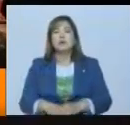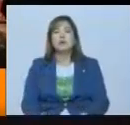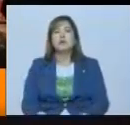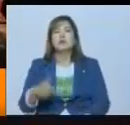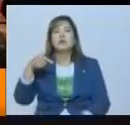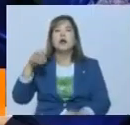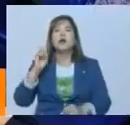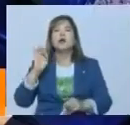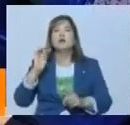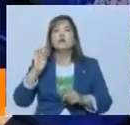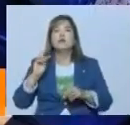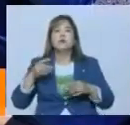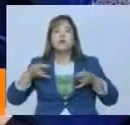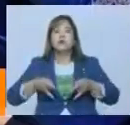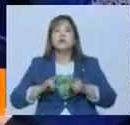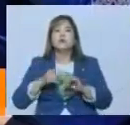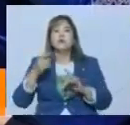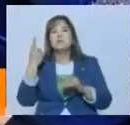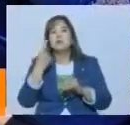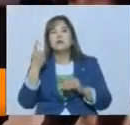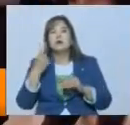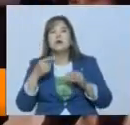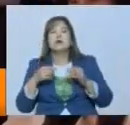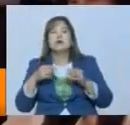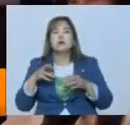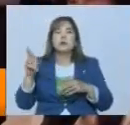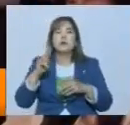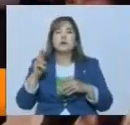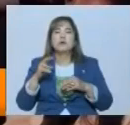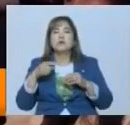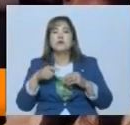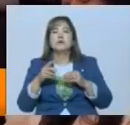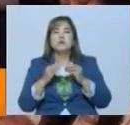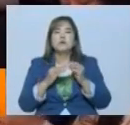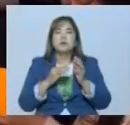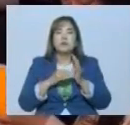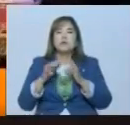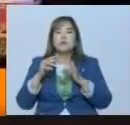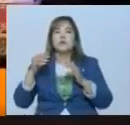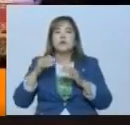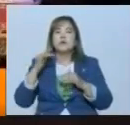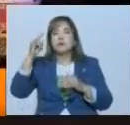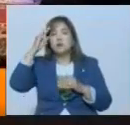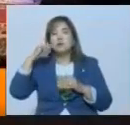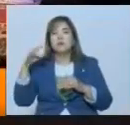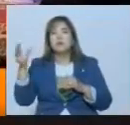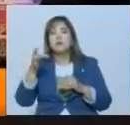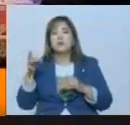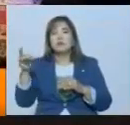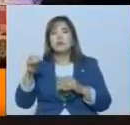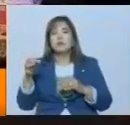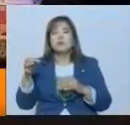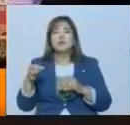Гарифулла Хурмагалиев родился 1 января 1909 года в Западно-Казахстанской области. Занимаясь творчеством с самого раннего